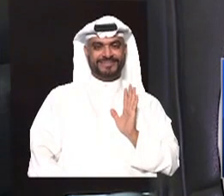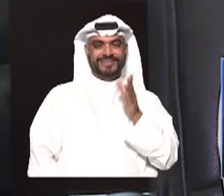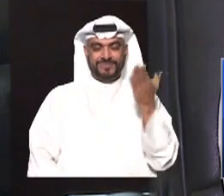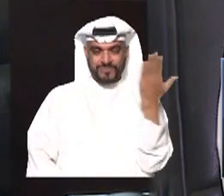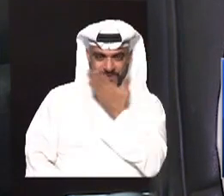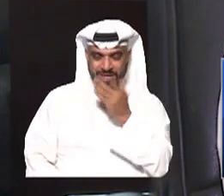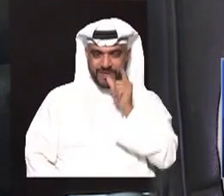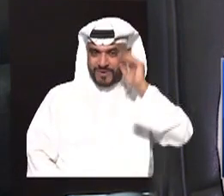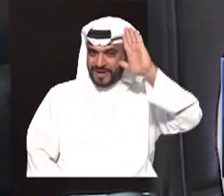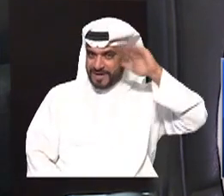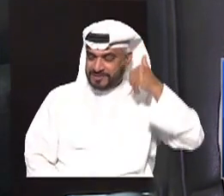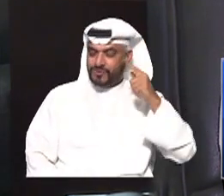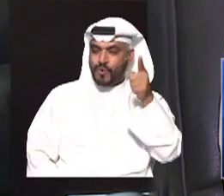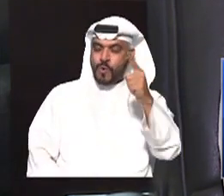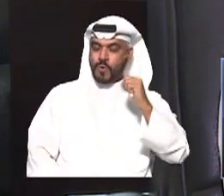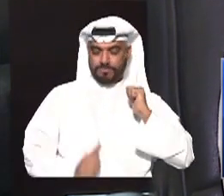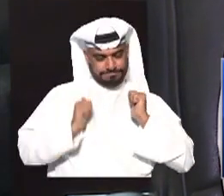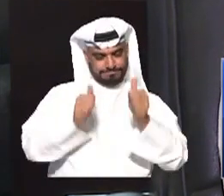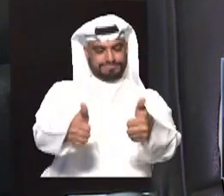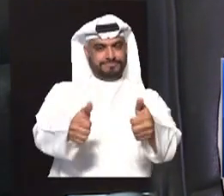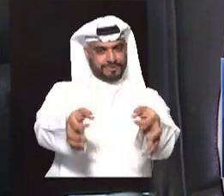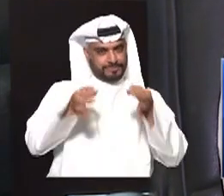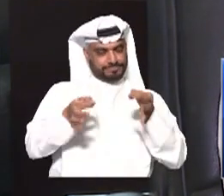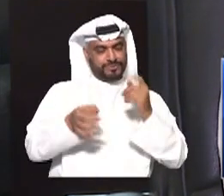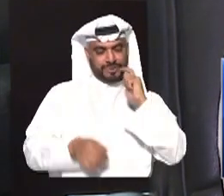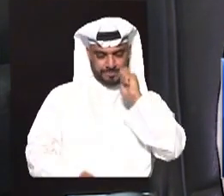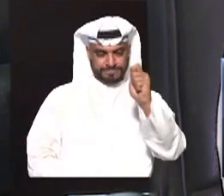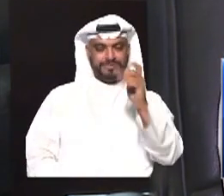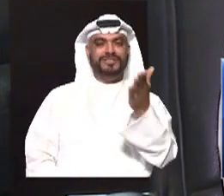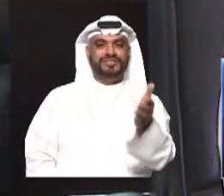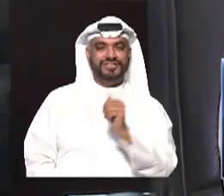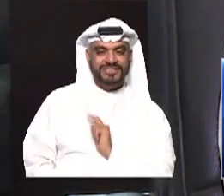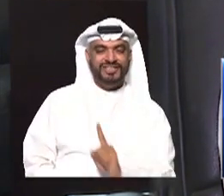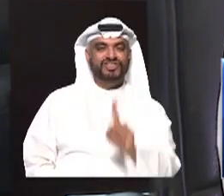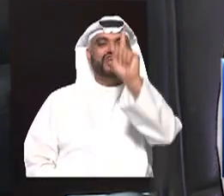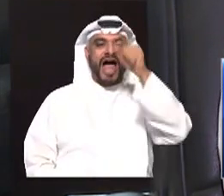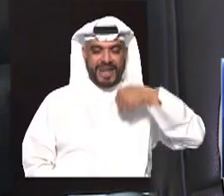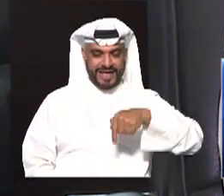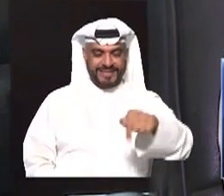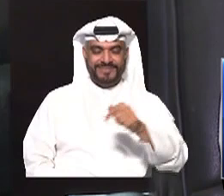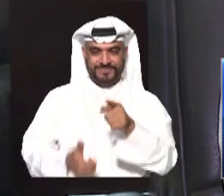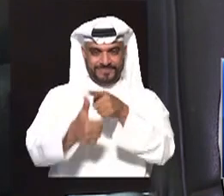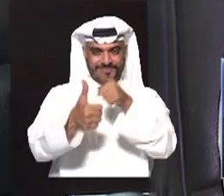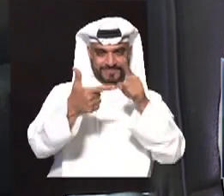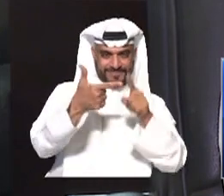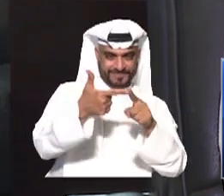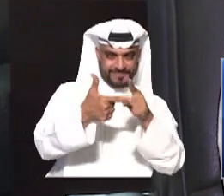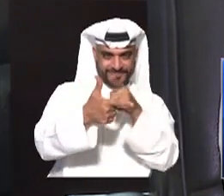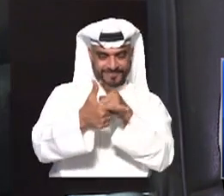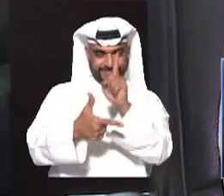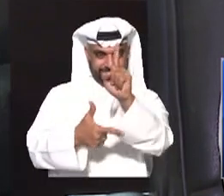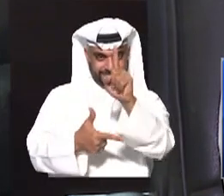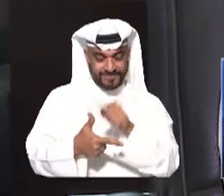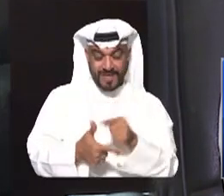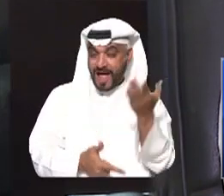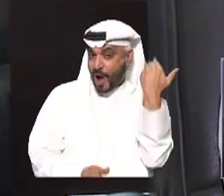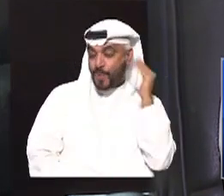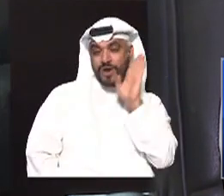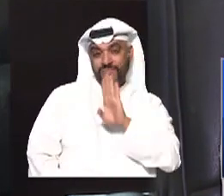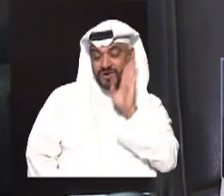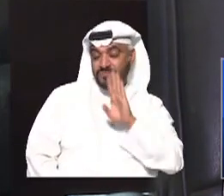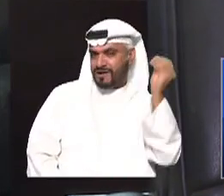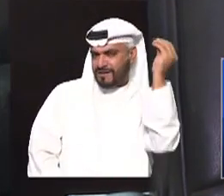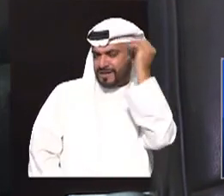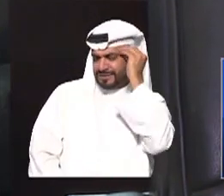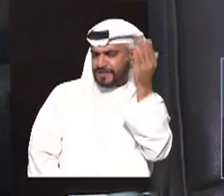أهل لهذه الثقة. هذا اليقين ينطلق من جانبين. الجانب الأول، في تجربة سابقة لطلبتنا